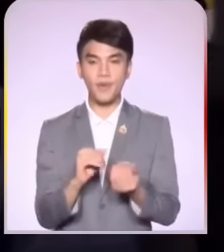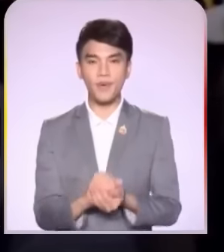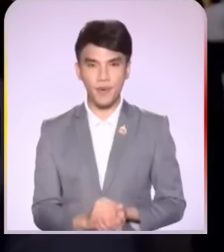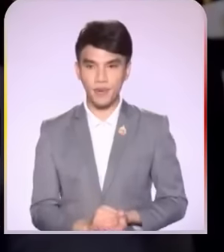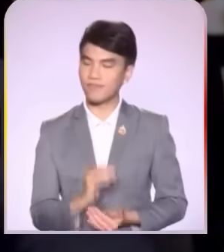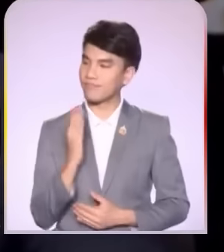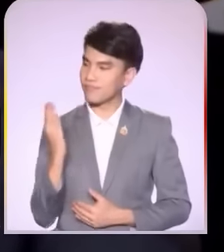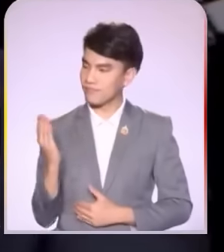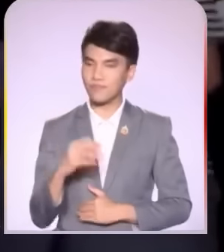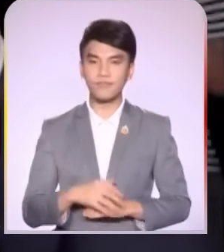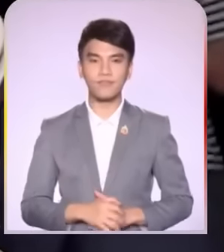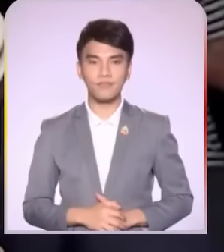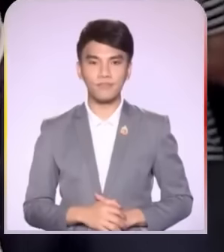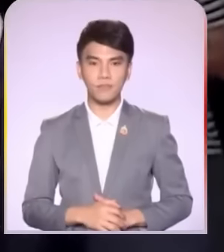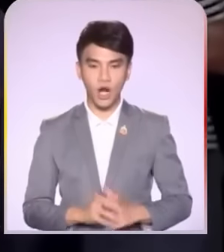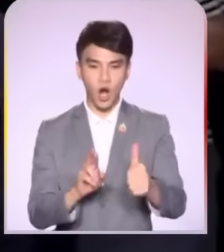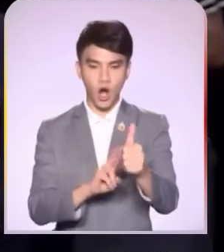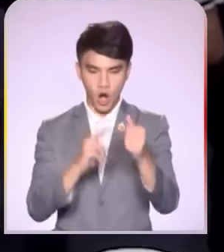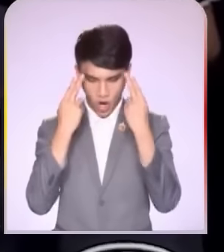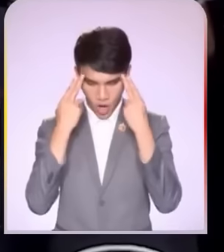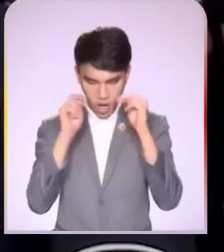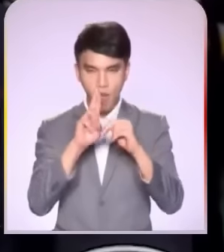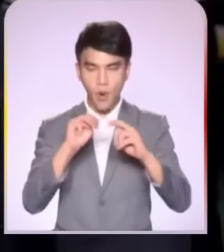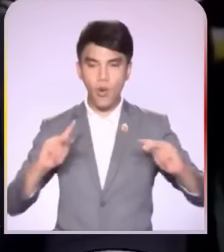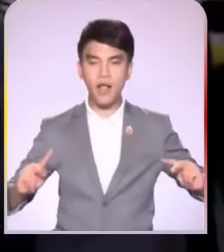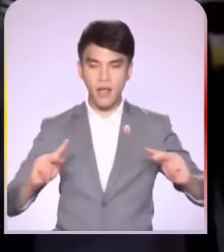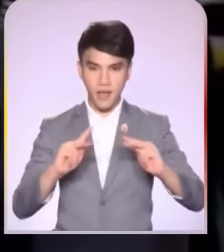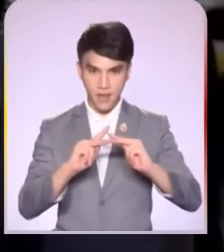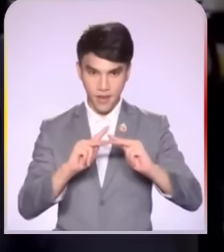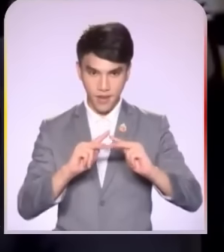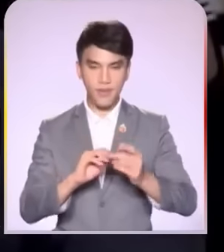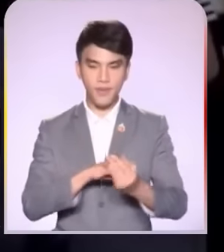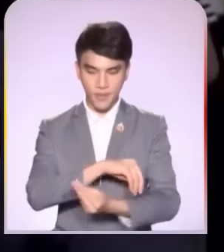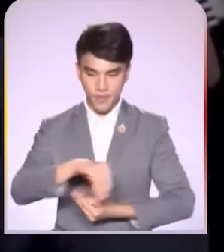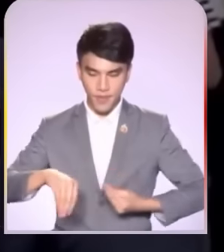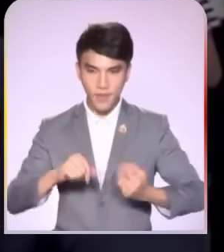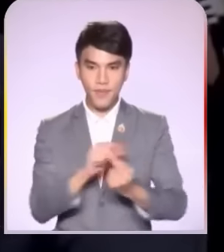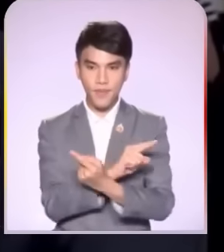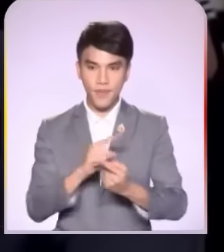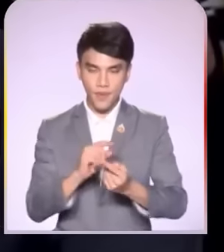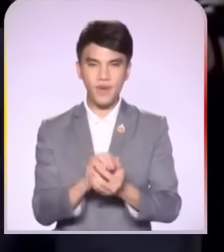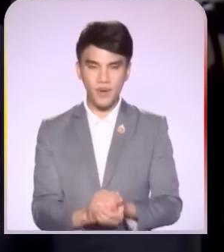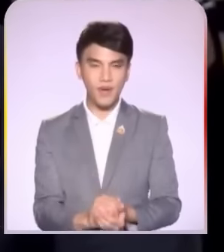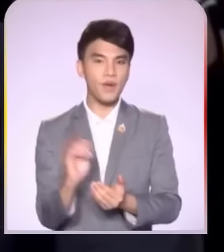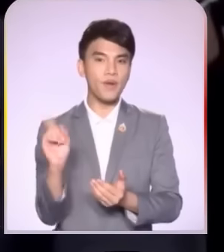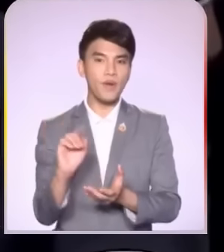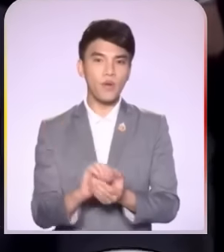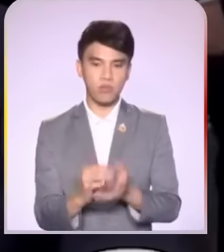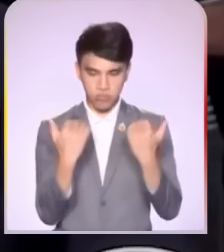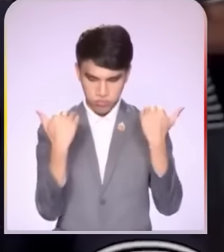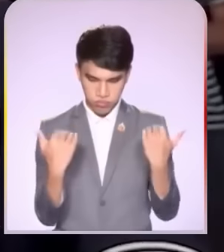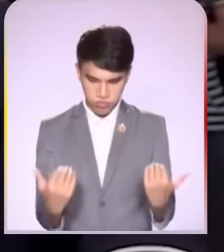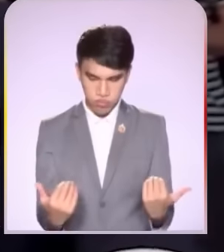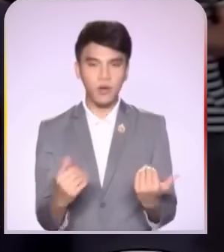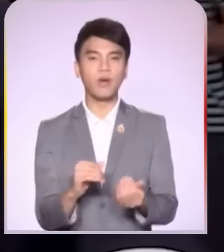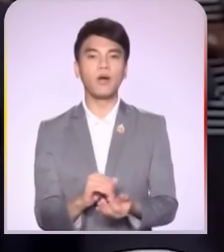ทองคือท่านนี้แหละครับที่อยู่หน้าจอท่านรองนายกรัฐมนตรีและรัฐมนตรีว่าการกระทรวงดิจิทัลเพื่อเศรษฐกิจและสังคมท่านก็ยืนยันว่าปัจจุบันแอ